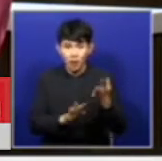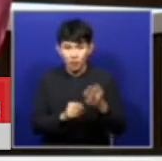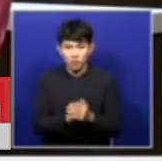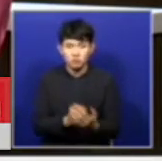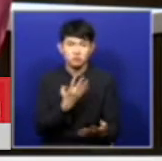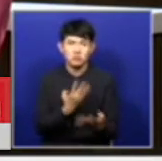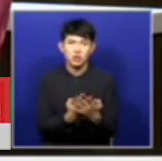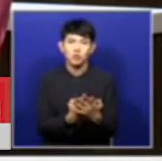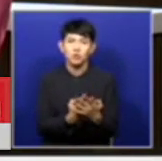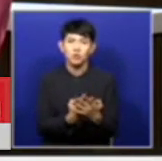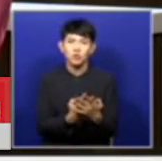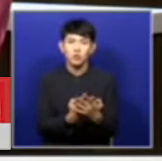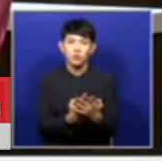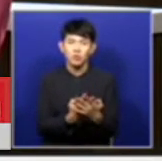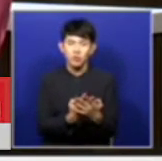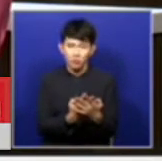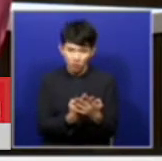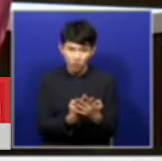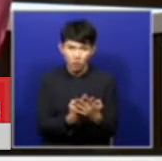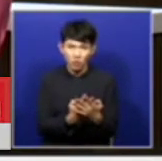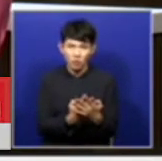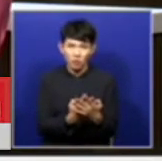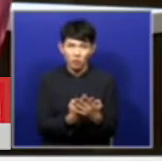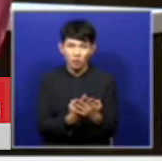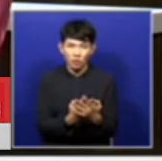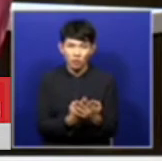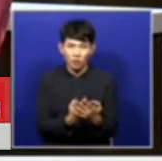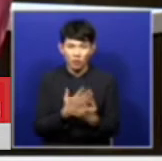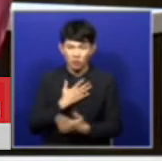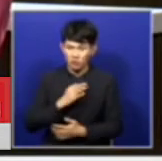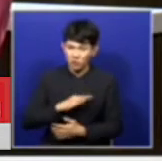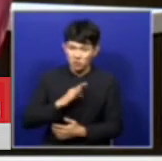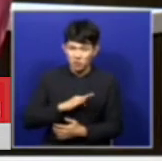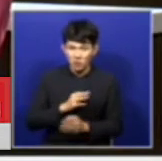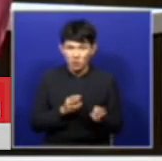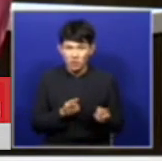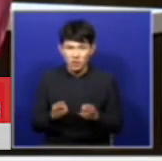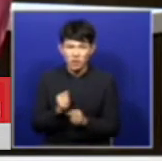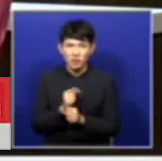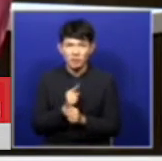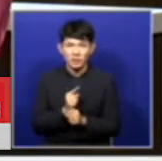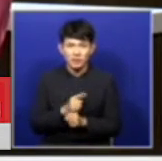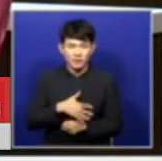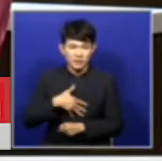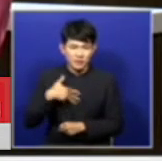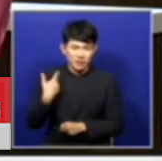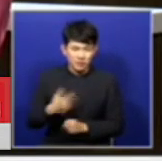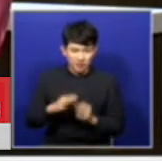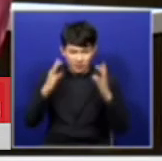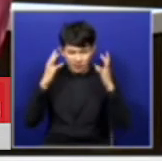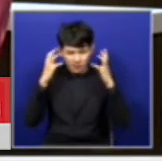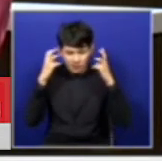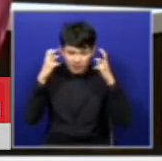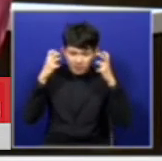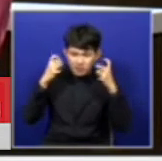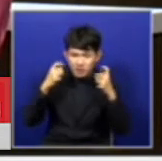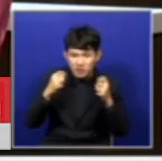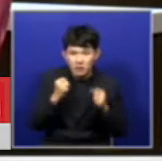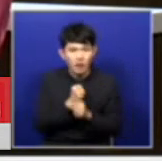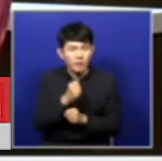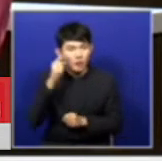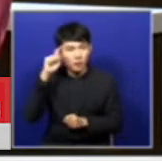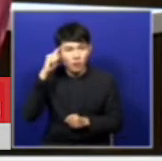ครับบีบกันแรงเกินไปจนกระทั่งเขาไม่มีช่องทางในการระบายไม่มีช่องทางในการออกสุดท้